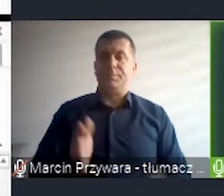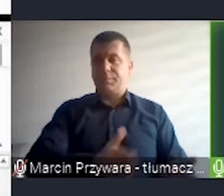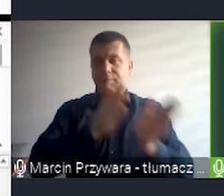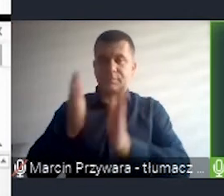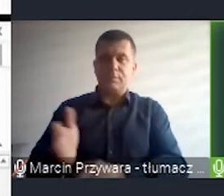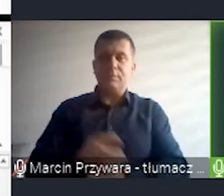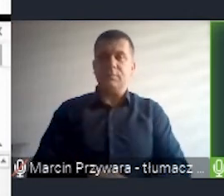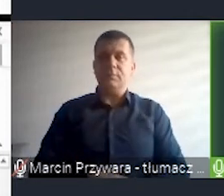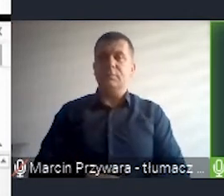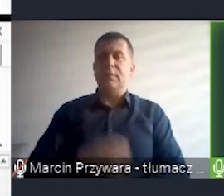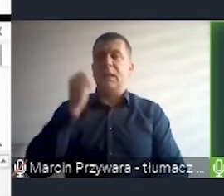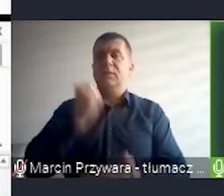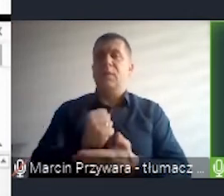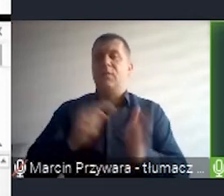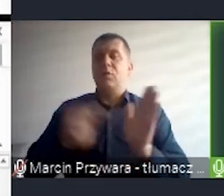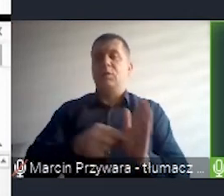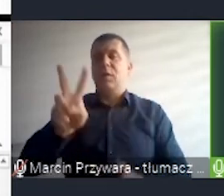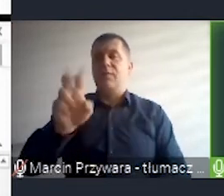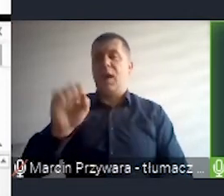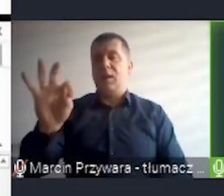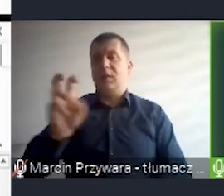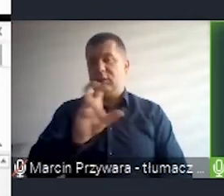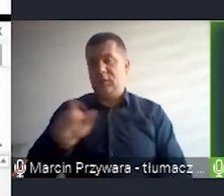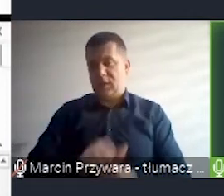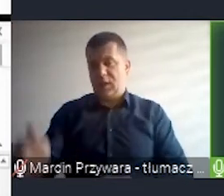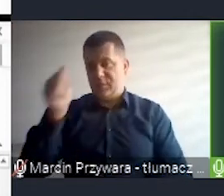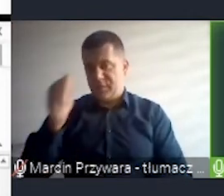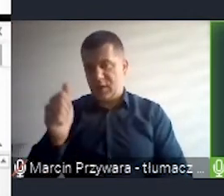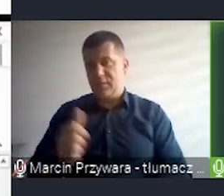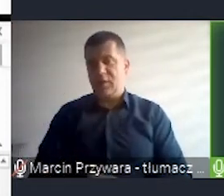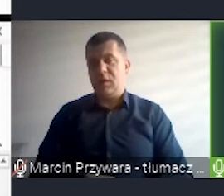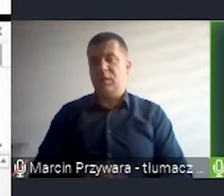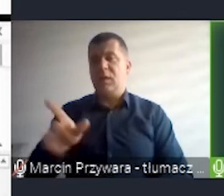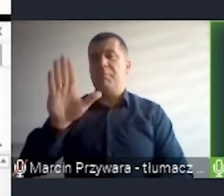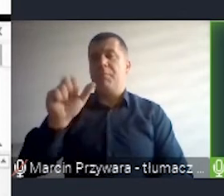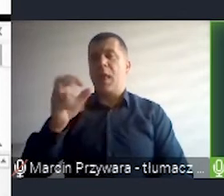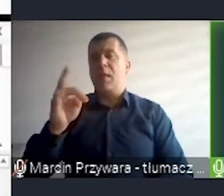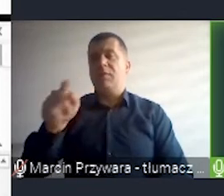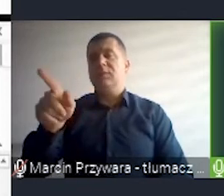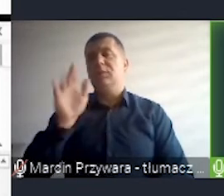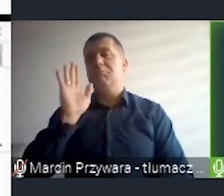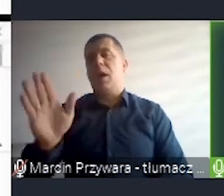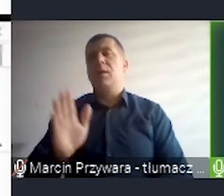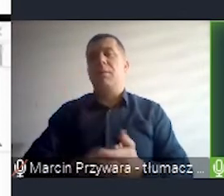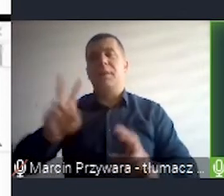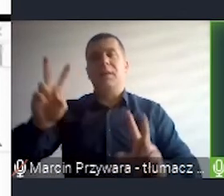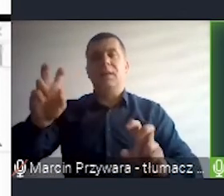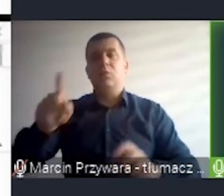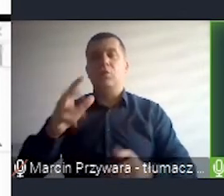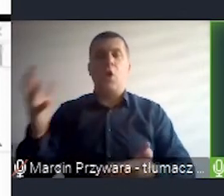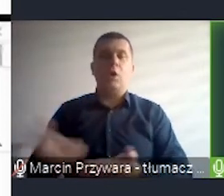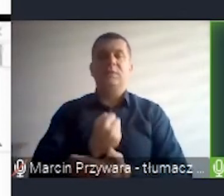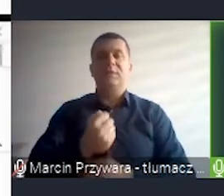Następnie kwestie dotyczące VAT-u, czy VAT jest kwalifikowalny, czy beneficjent przypadkiem nie posiada tytułu do jego